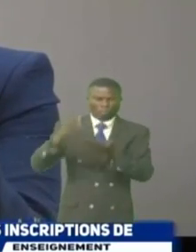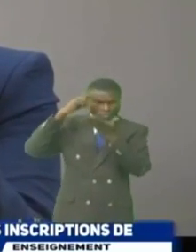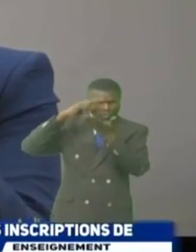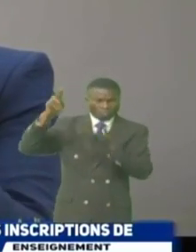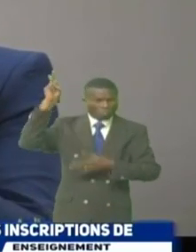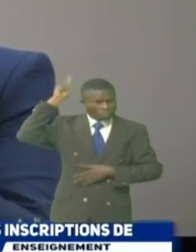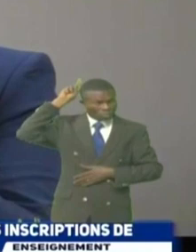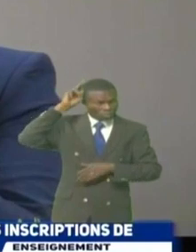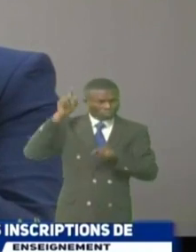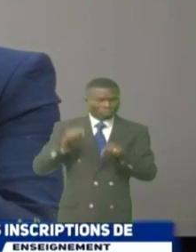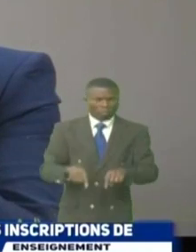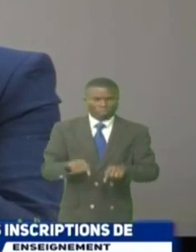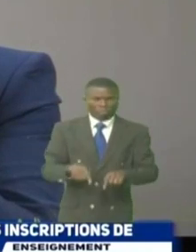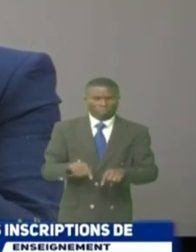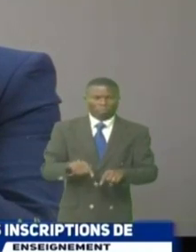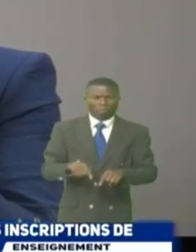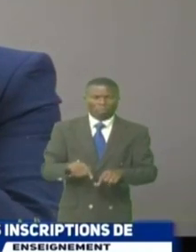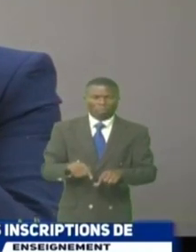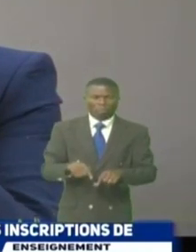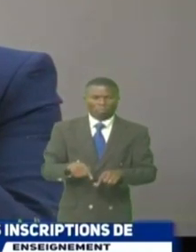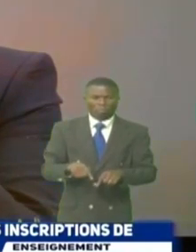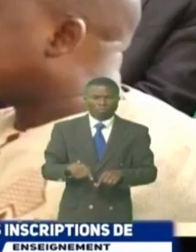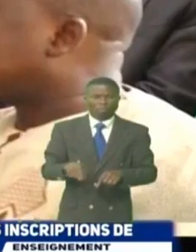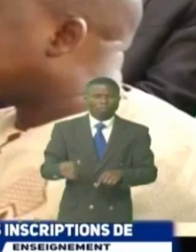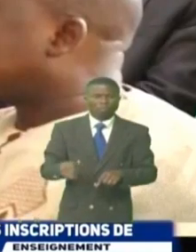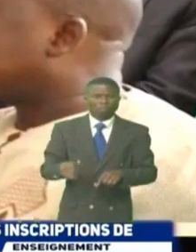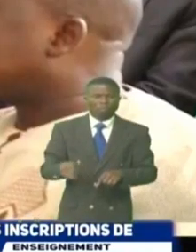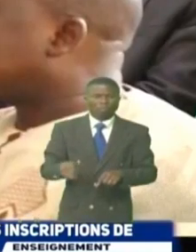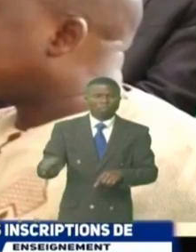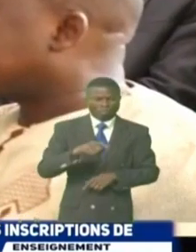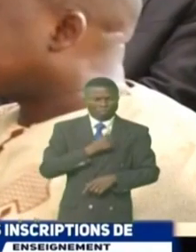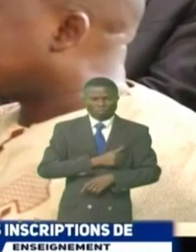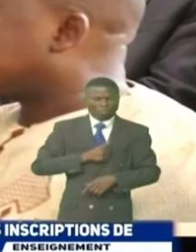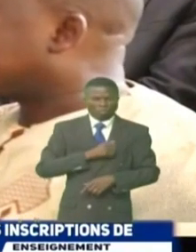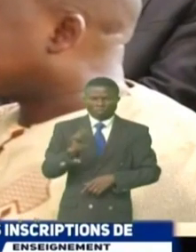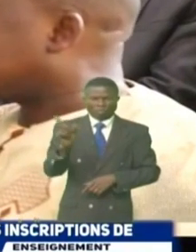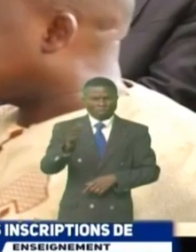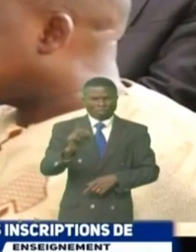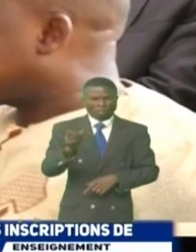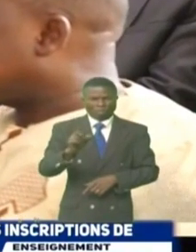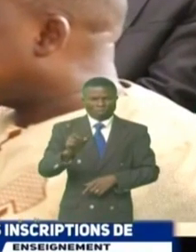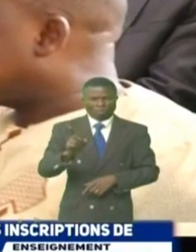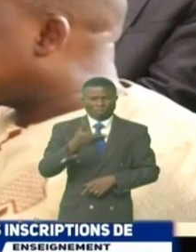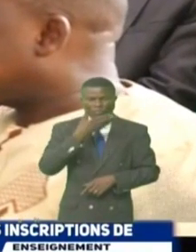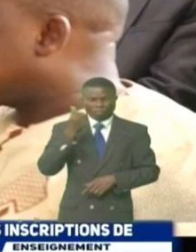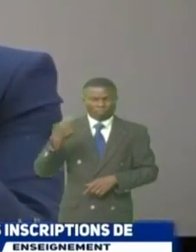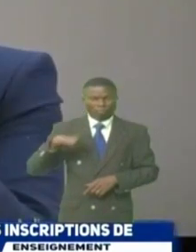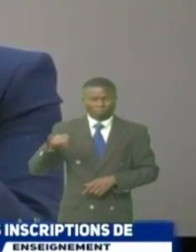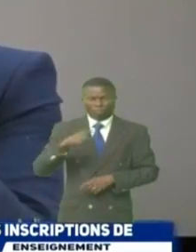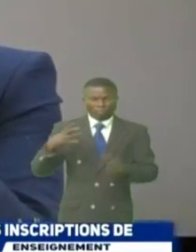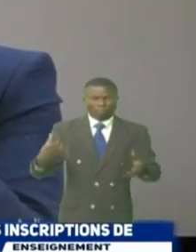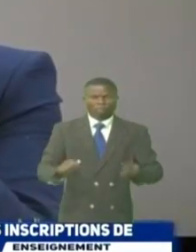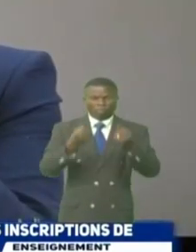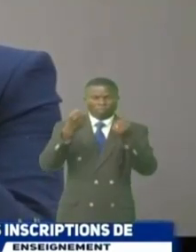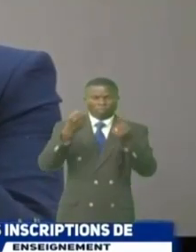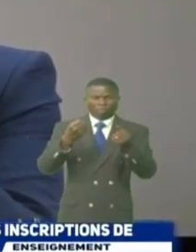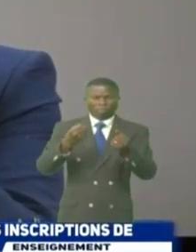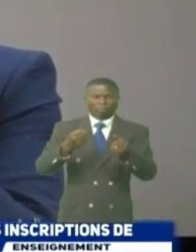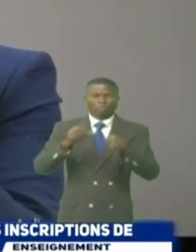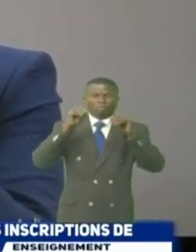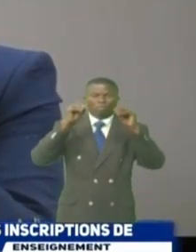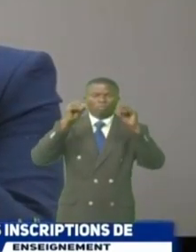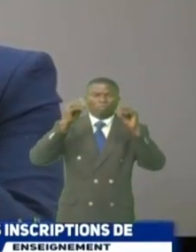l'université de Kolwezi et vous n'allez pas le regretter. Parce que vous allez trouver un corps